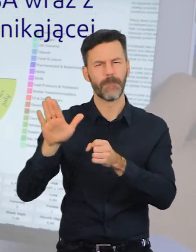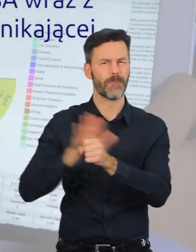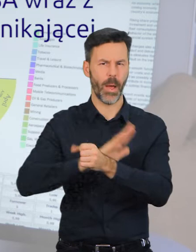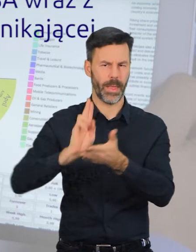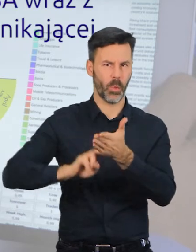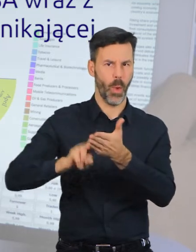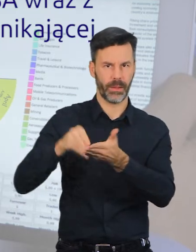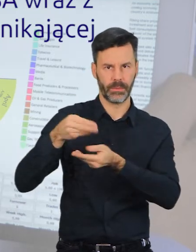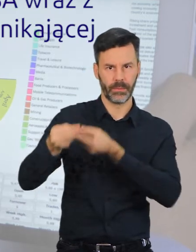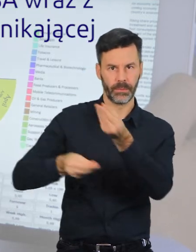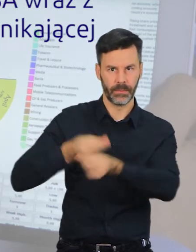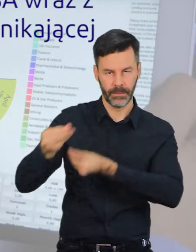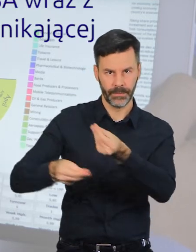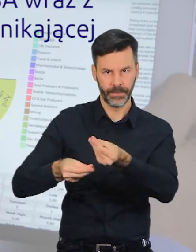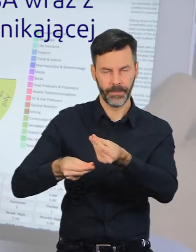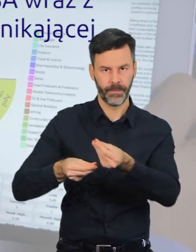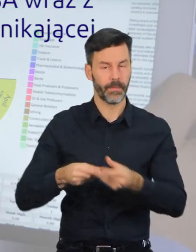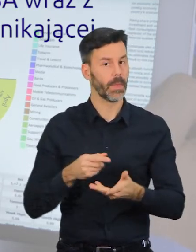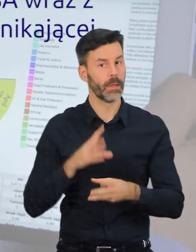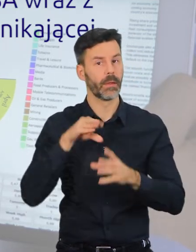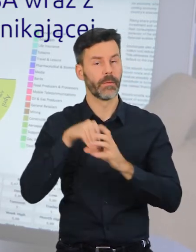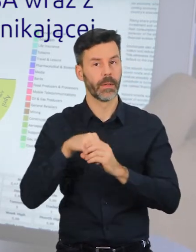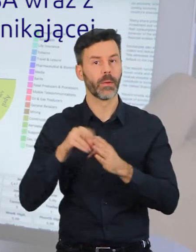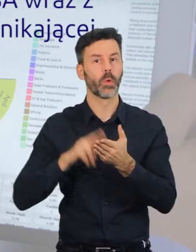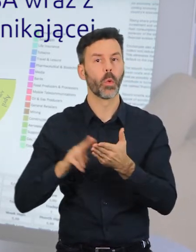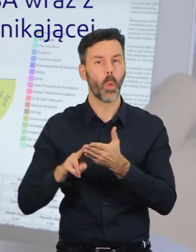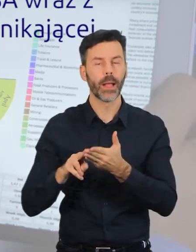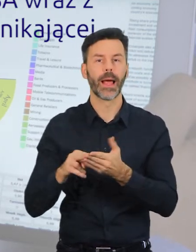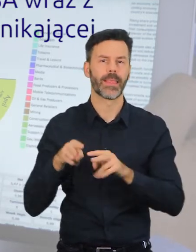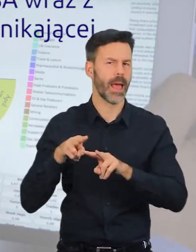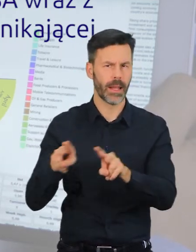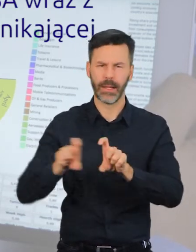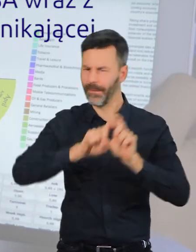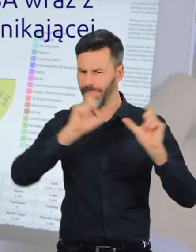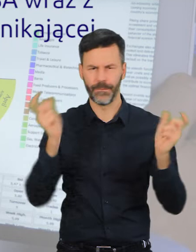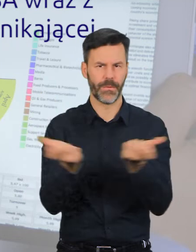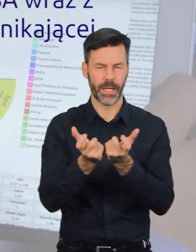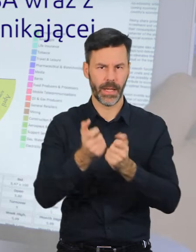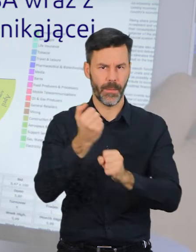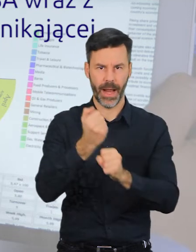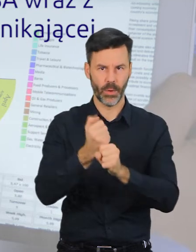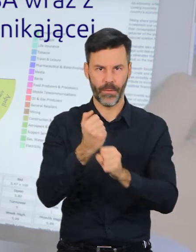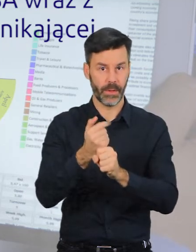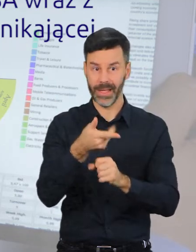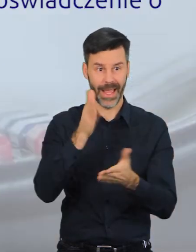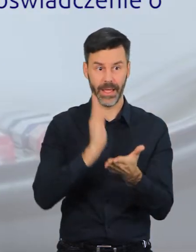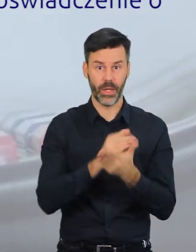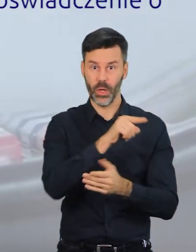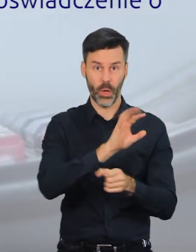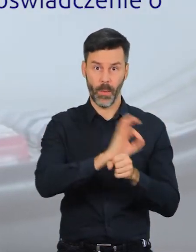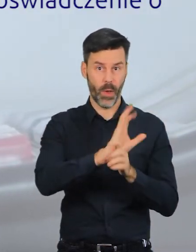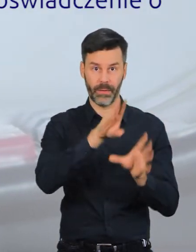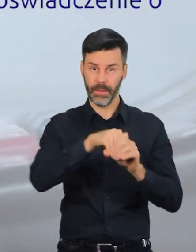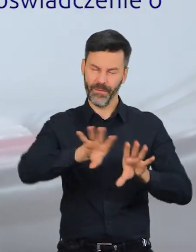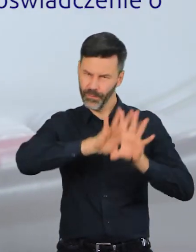wynikającej z deklaracji, to jest kwoty składek należnej za wszystkich pracowników, nie tylko zaangażowanych do projektu.